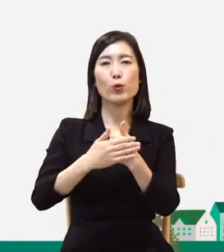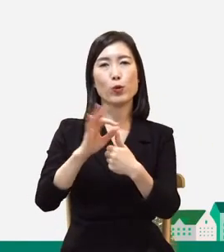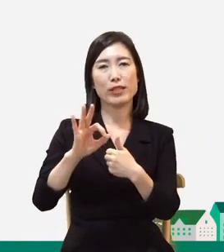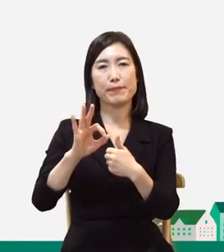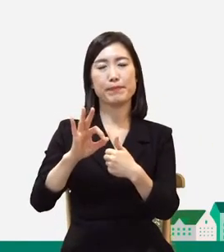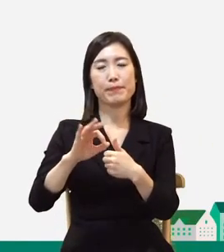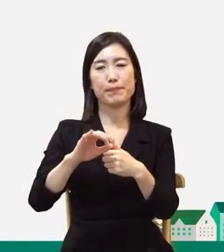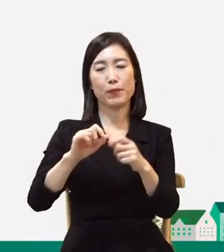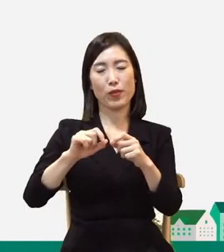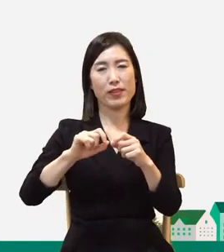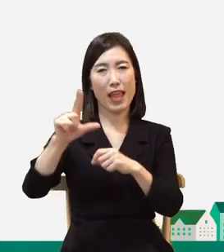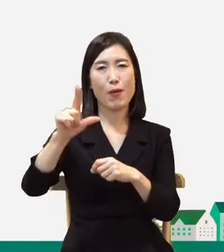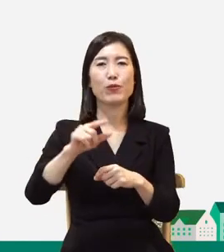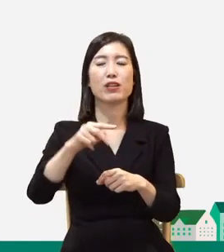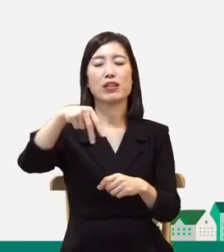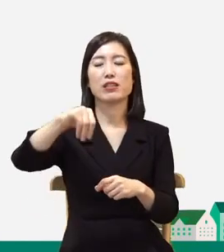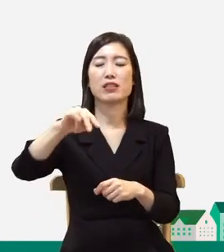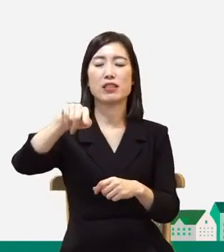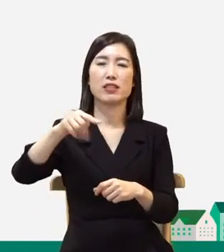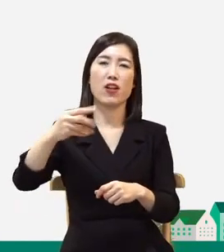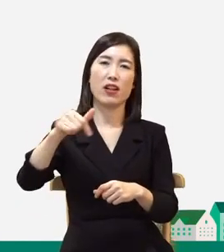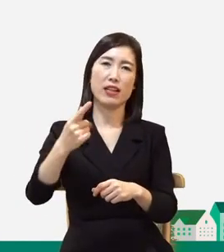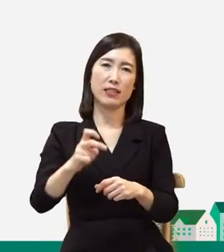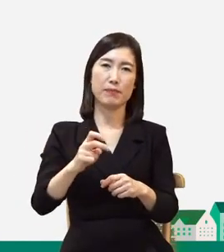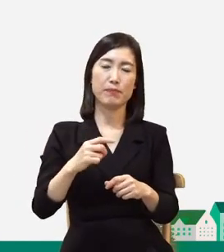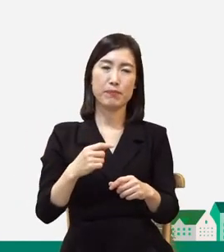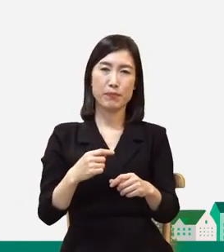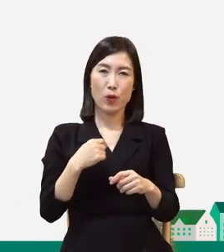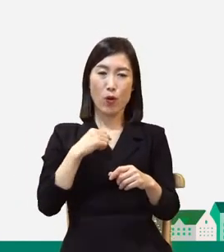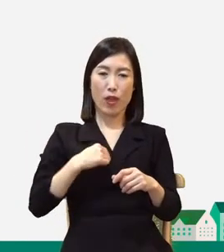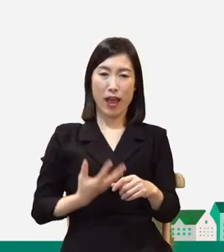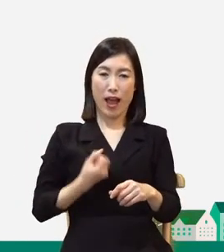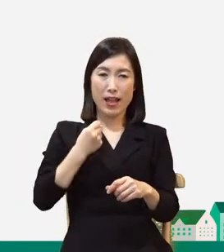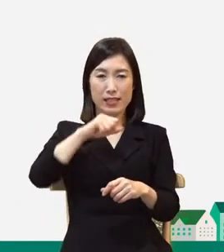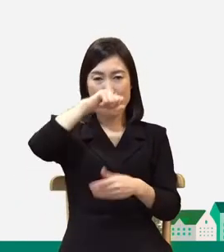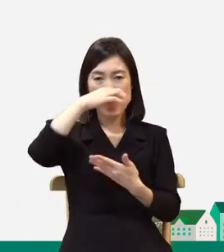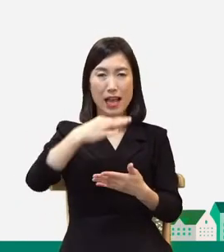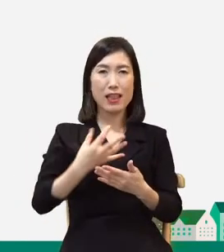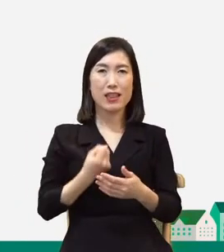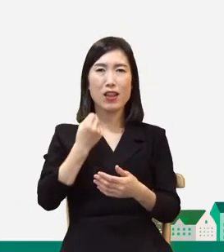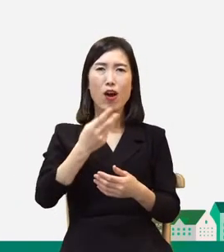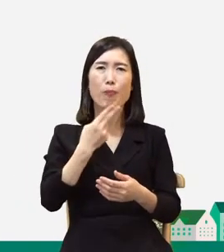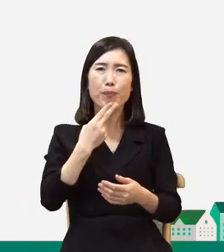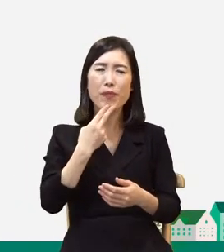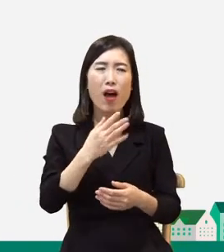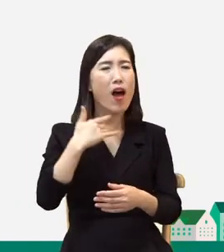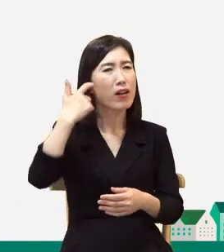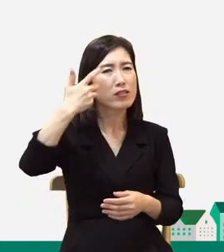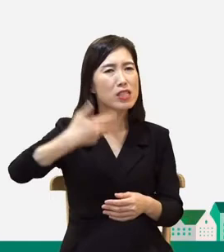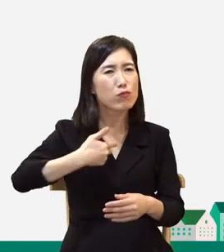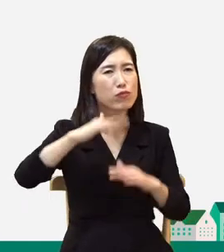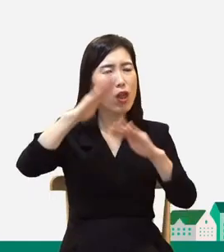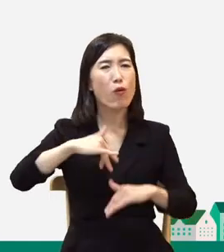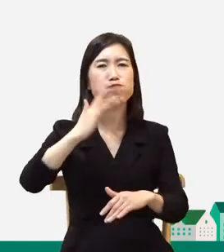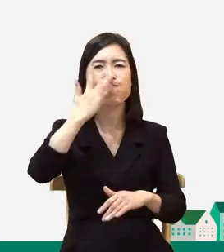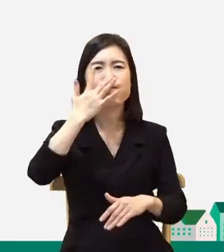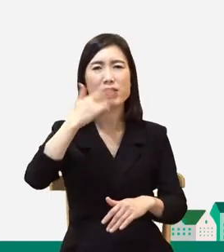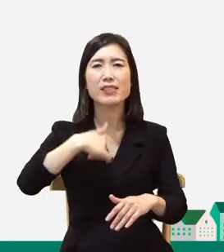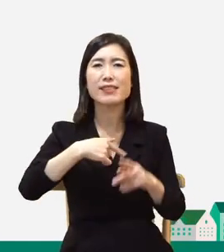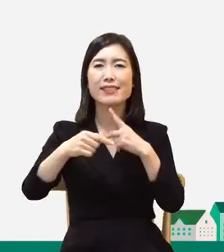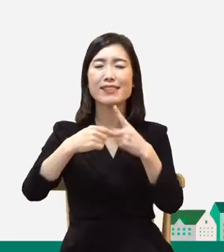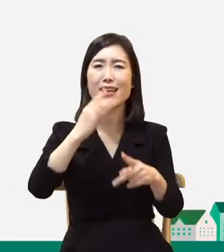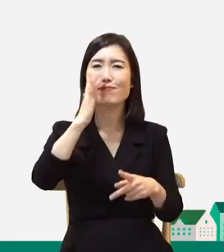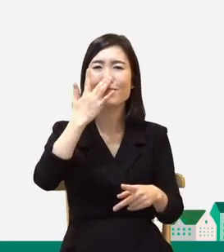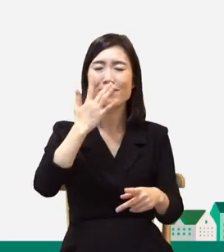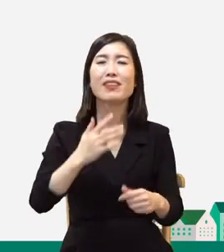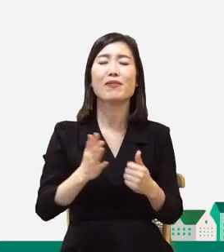대부분이 시설이고 모단체가 자체 예산이 없습니다라고 말씀하시는 부분은 제가 정확히 이해를 잘 못하겠는데 저희가